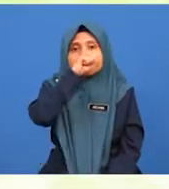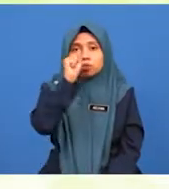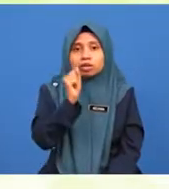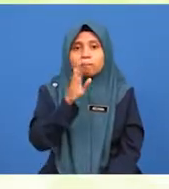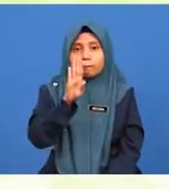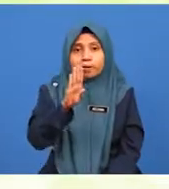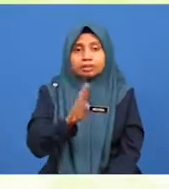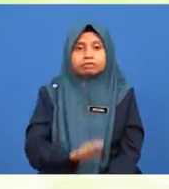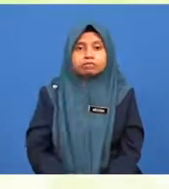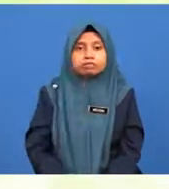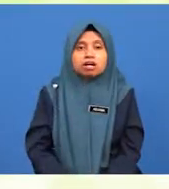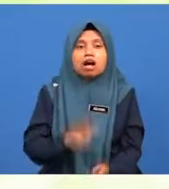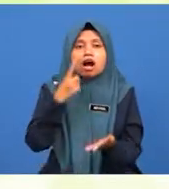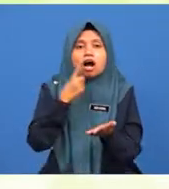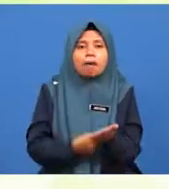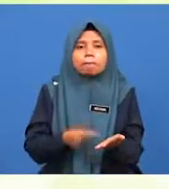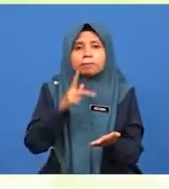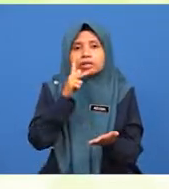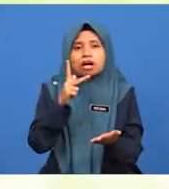Soalan yang keempat.